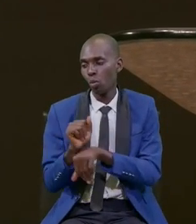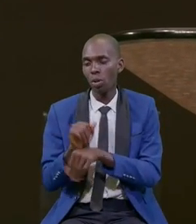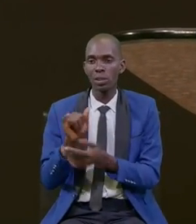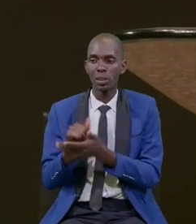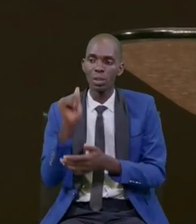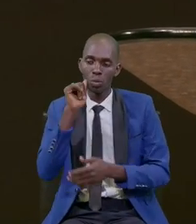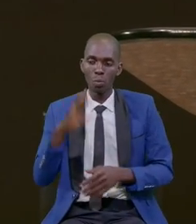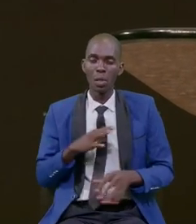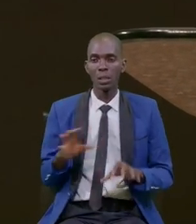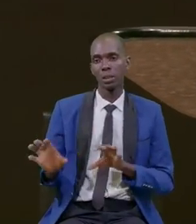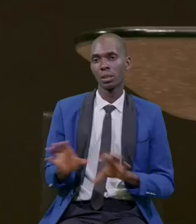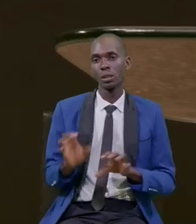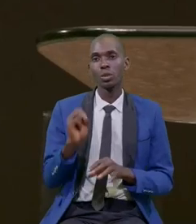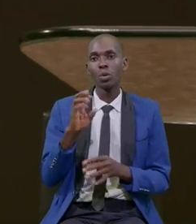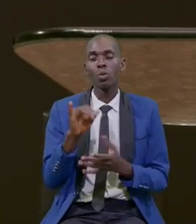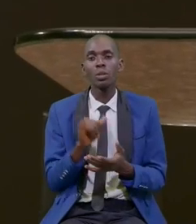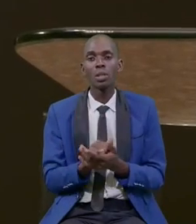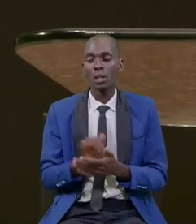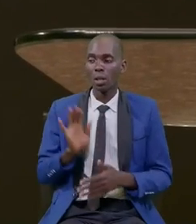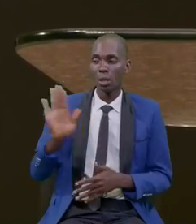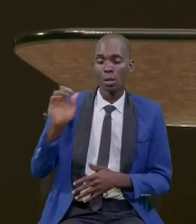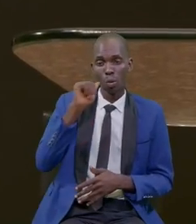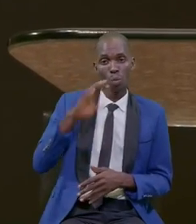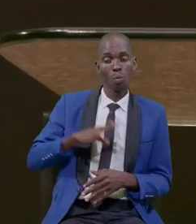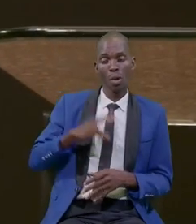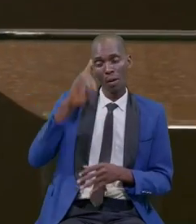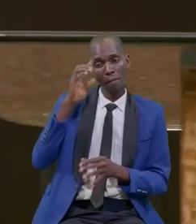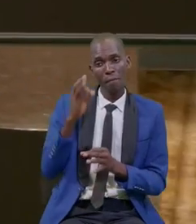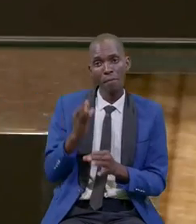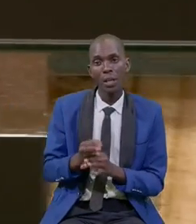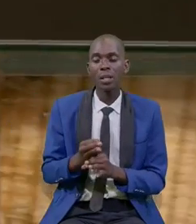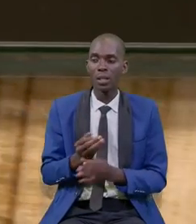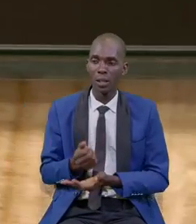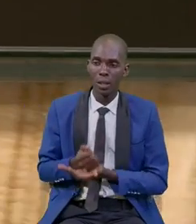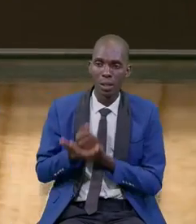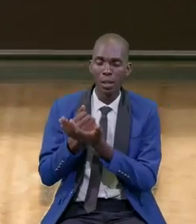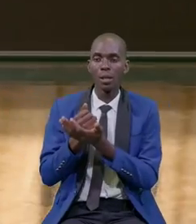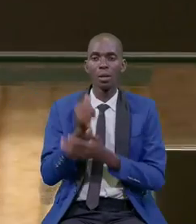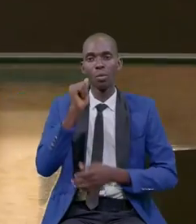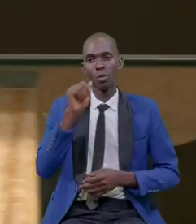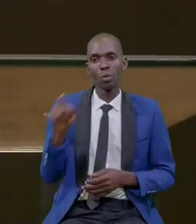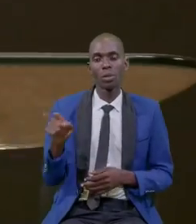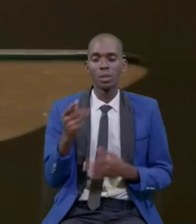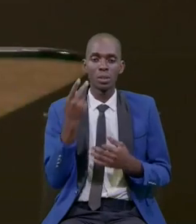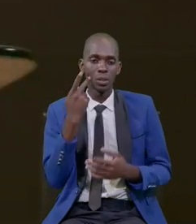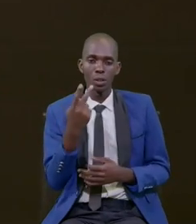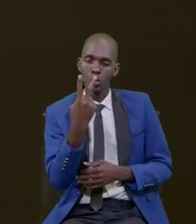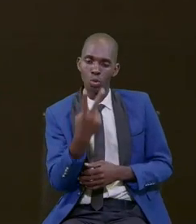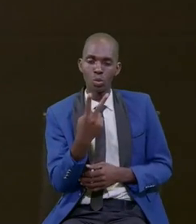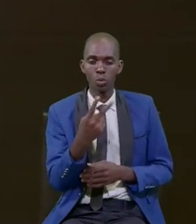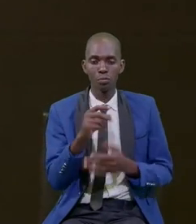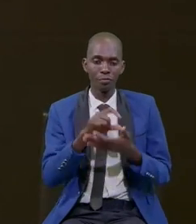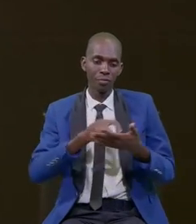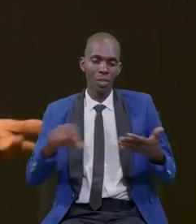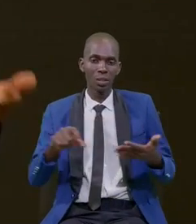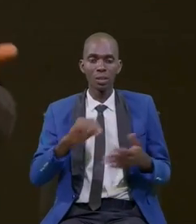actions qu'elle a affichées. Donc, la foi a porté de fruits. C'est pourquoi nous allons voir ceci